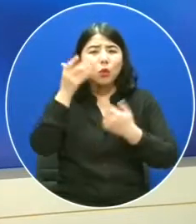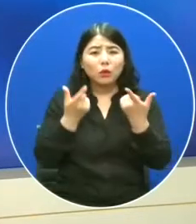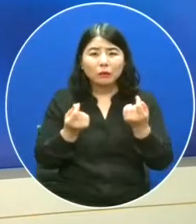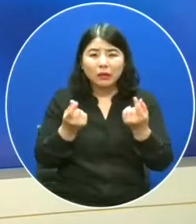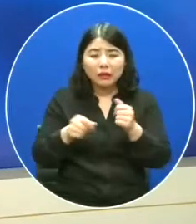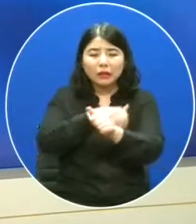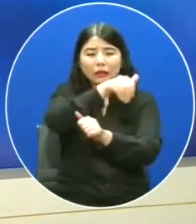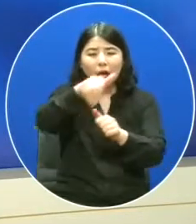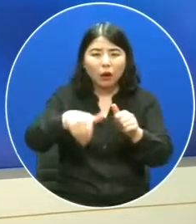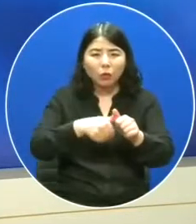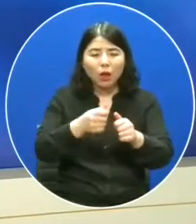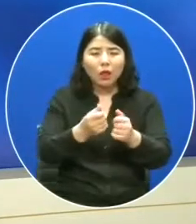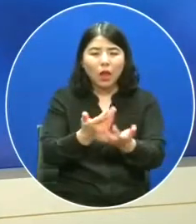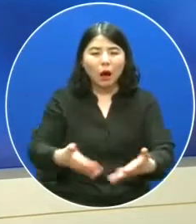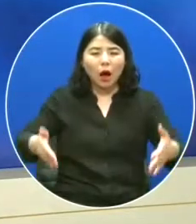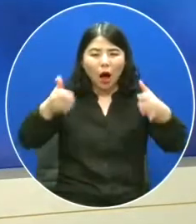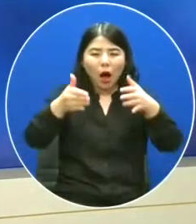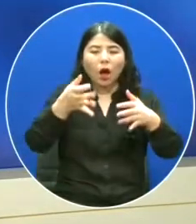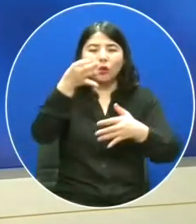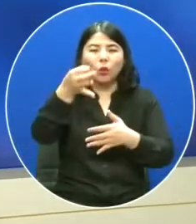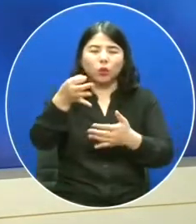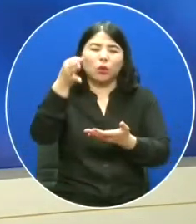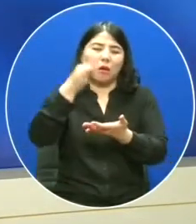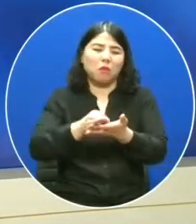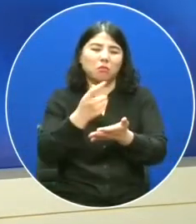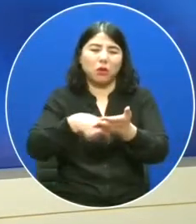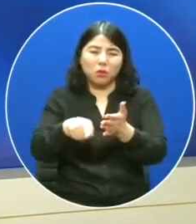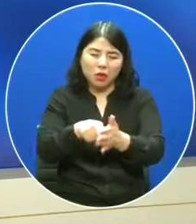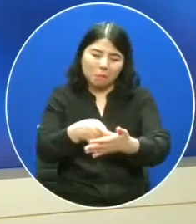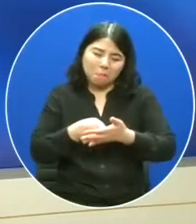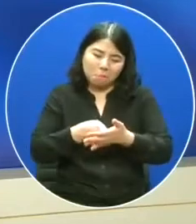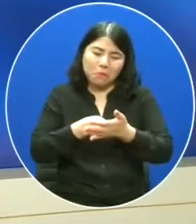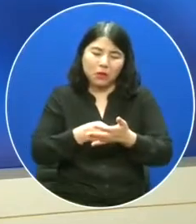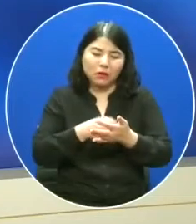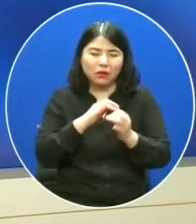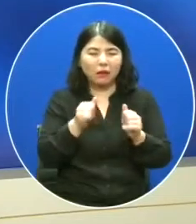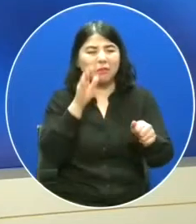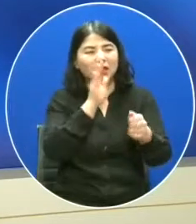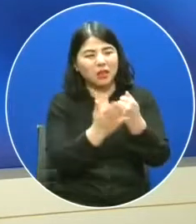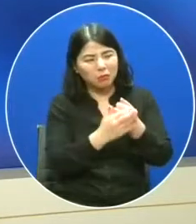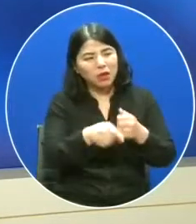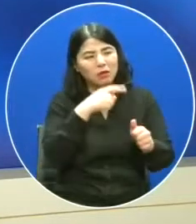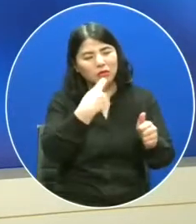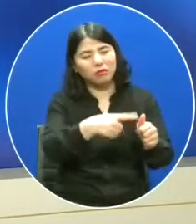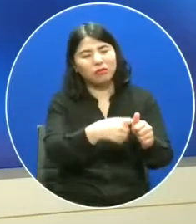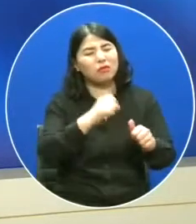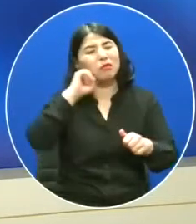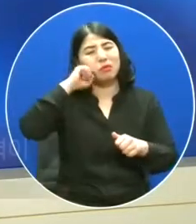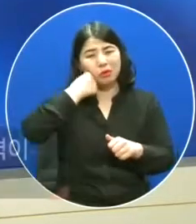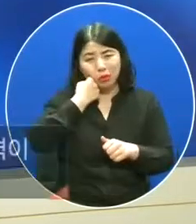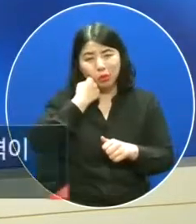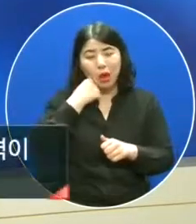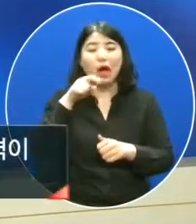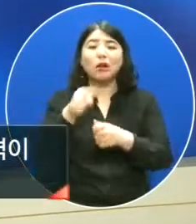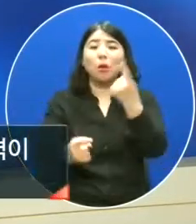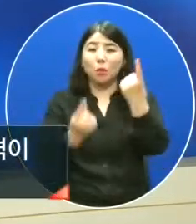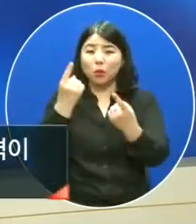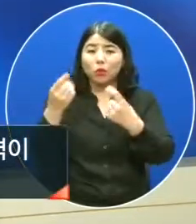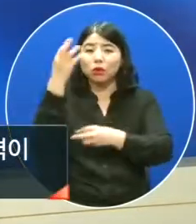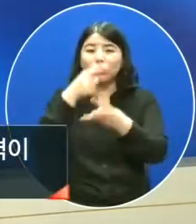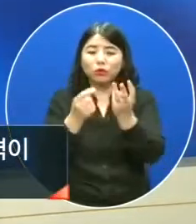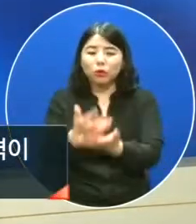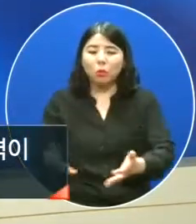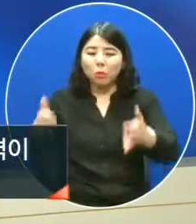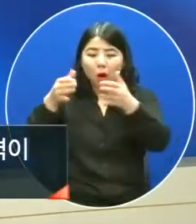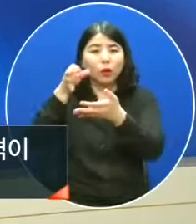요즘과 같은 상황에서 마대값이라도 아끼려는 이들만 탓할 수는 없다는 생각이 듭니다. 그보다는 청주시